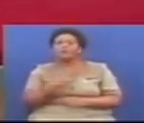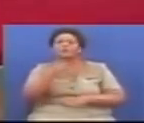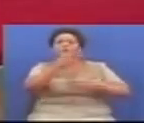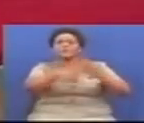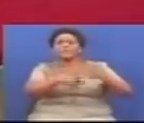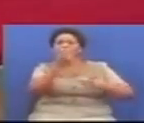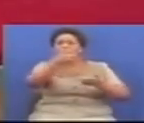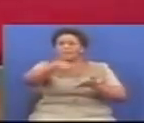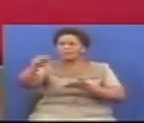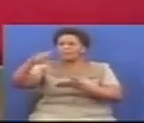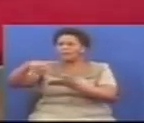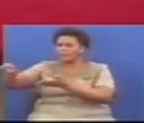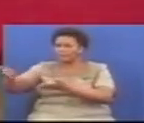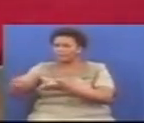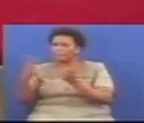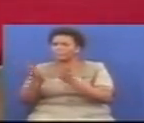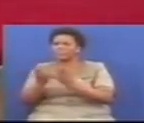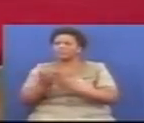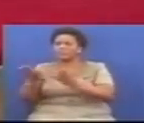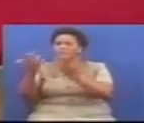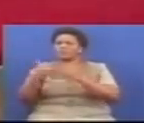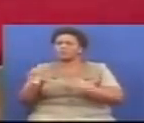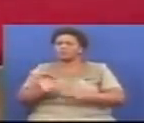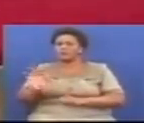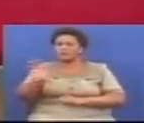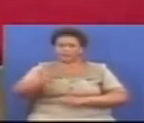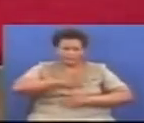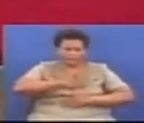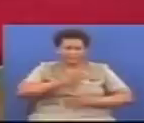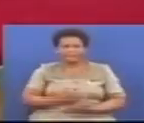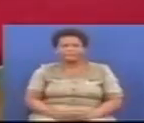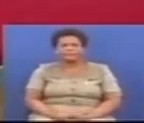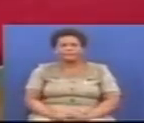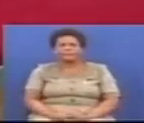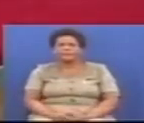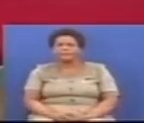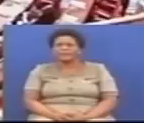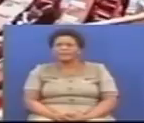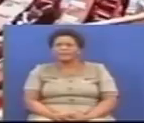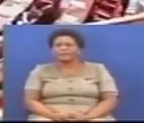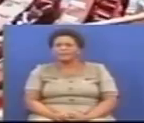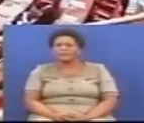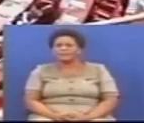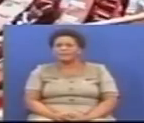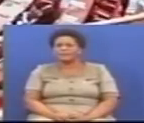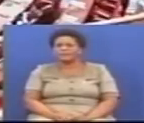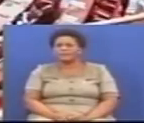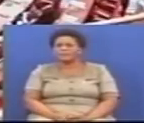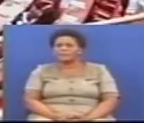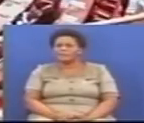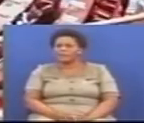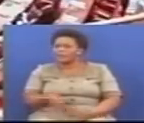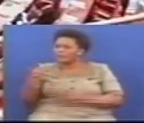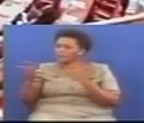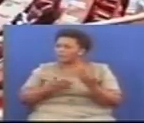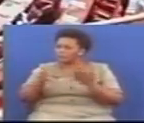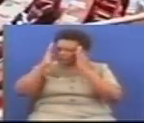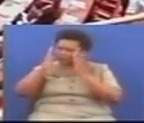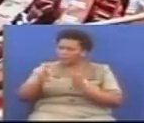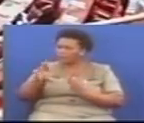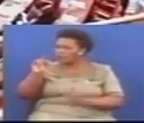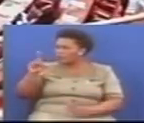kulingana na uwezo wake. Hilo linaruhusiwa, hatujazuia Mheshimiwa Spika. Asante. Mheshimiwa Rubereje,